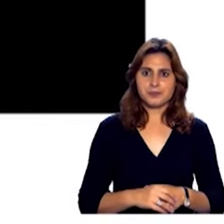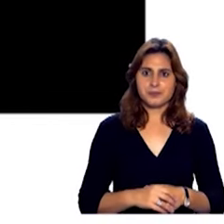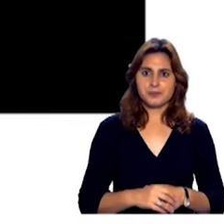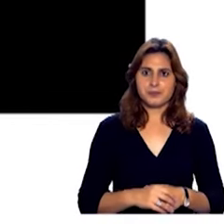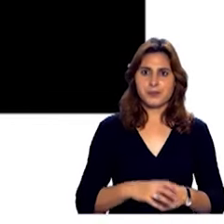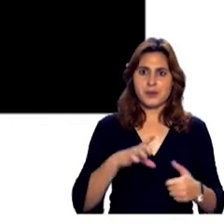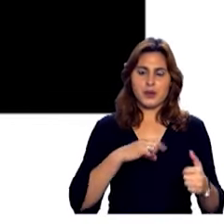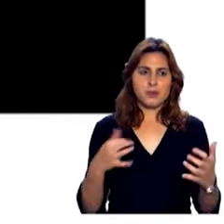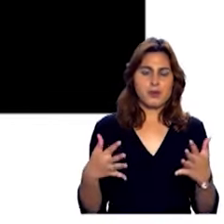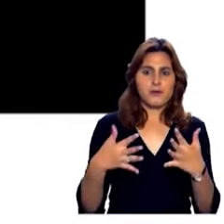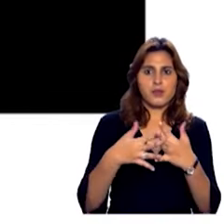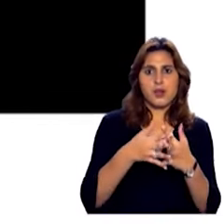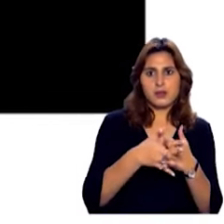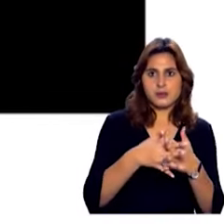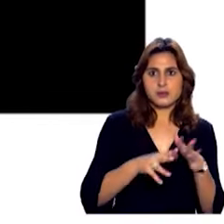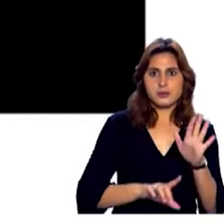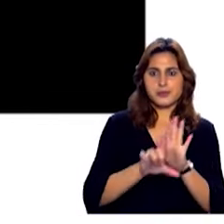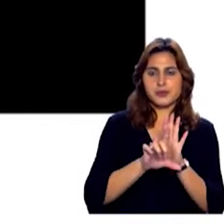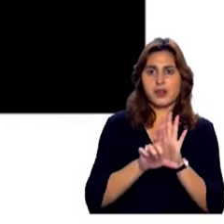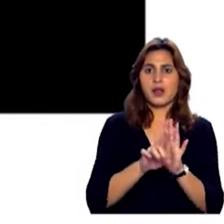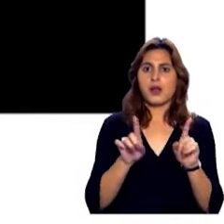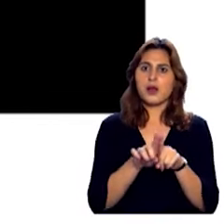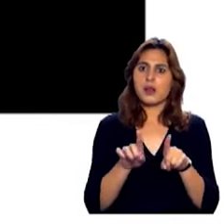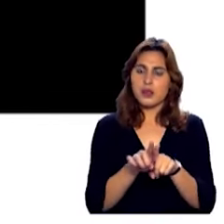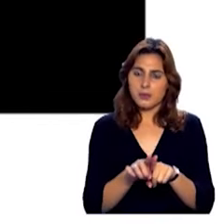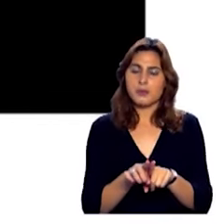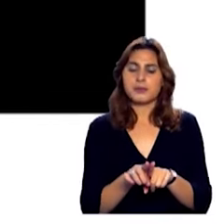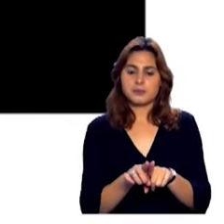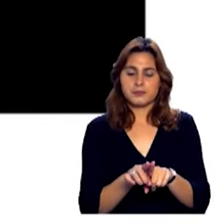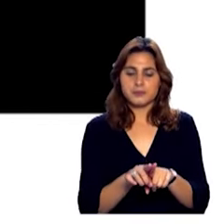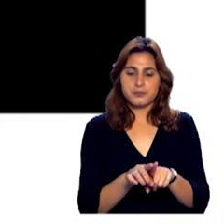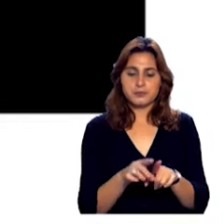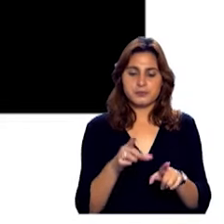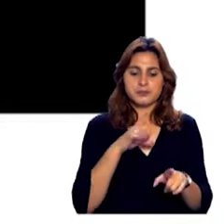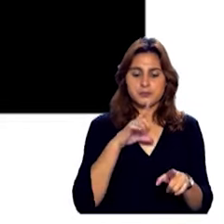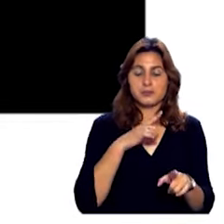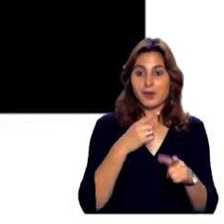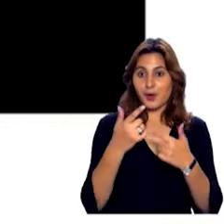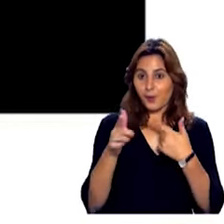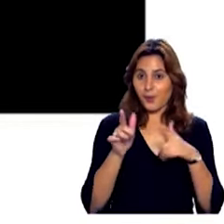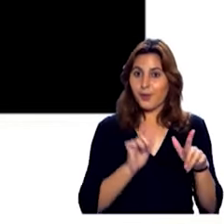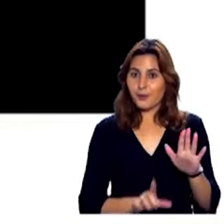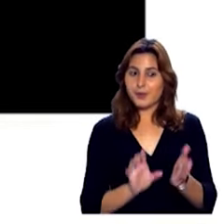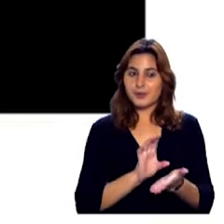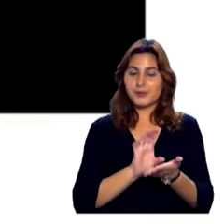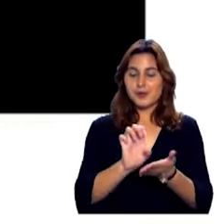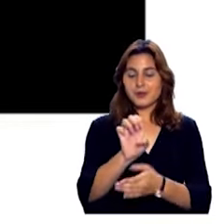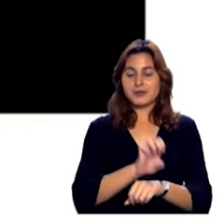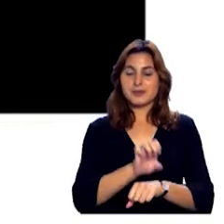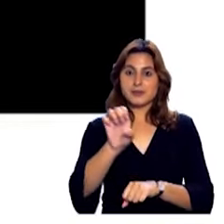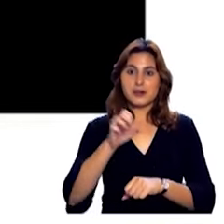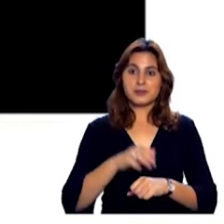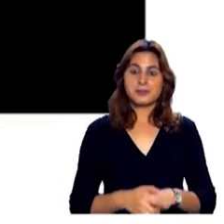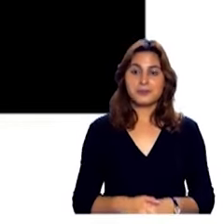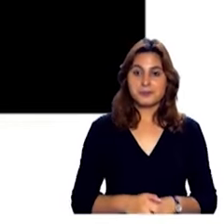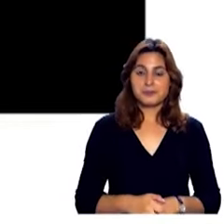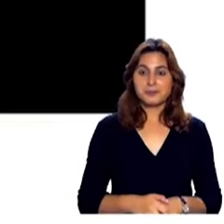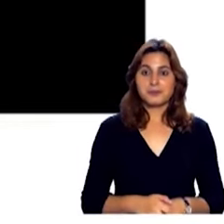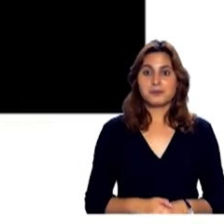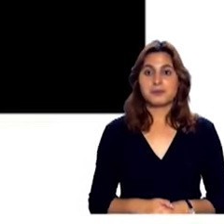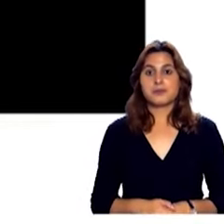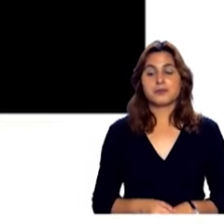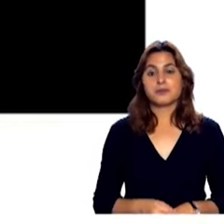comma dell'articolo che prevede che contro le decisioni del consiglio di stato Della corte dei conti e sempre ammesso Il ricorso per motivi